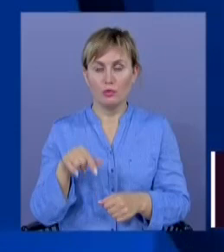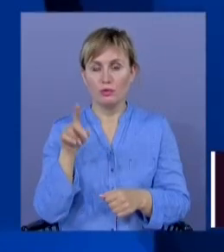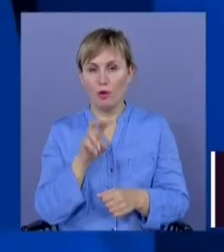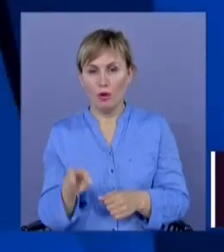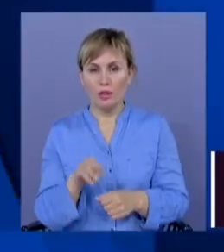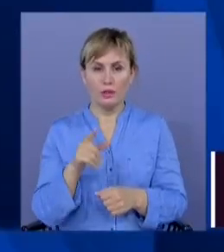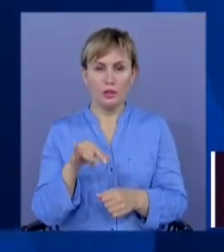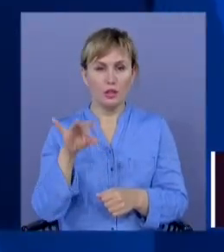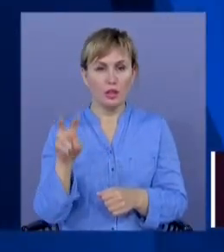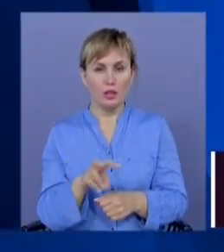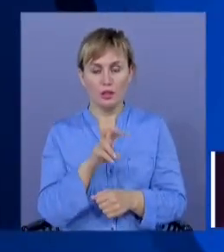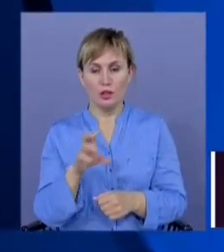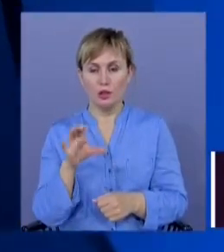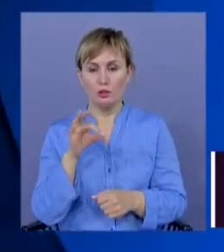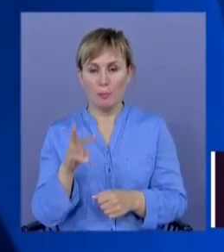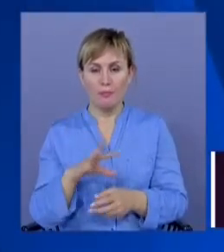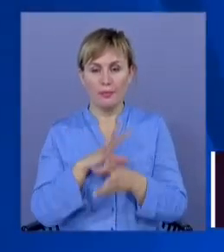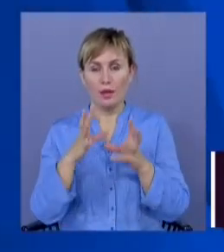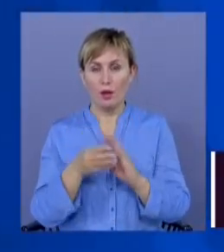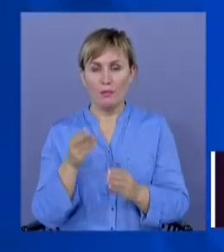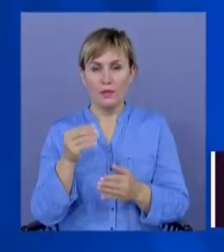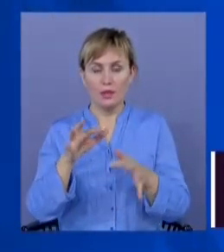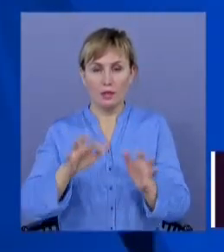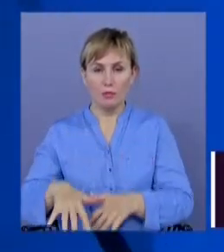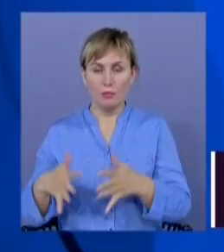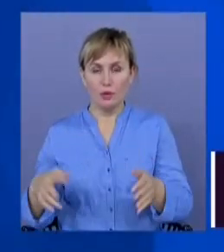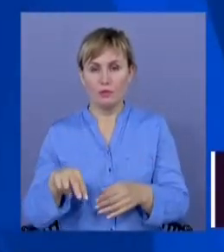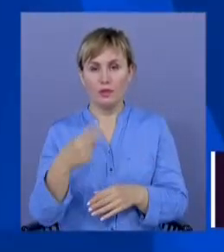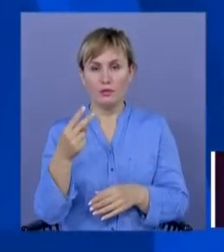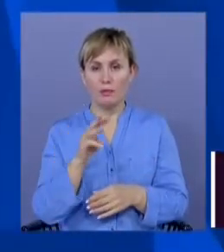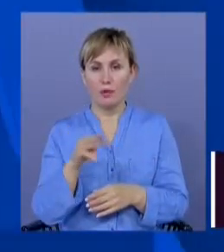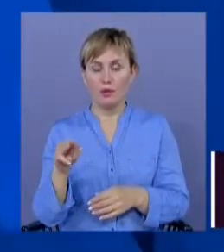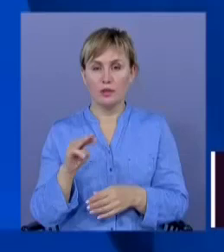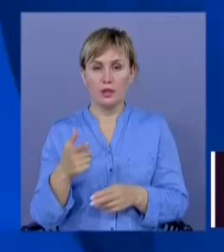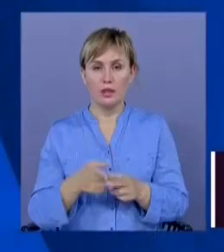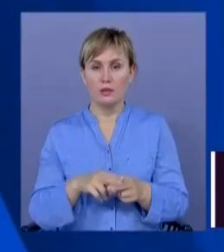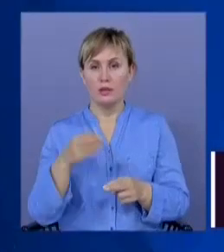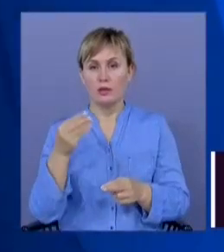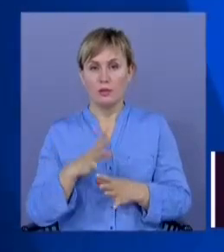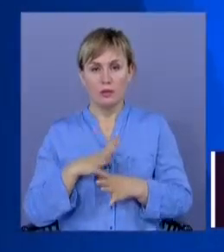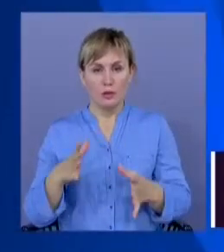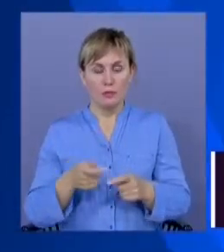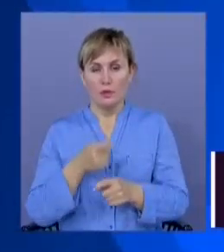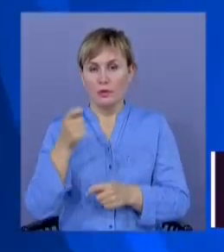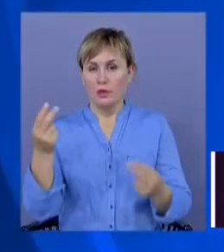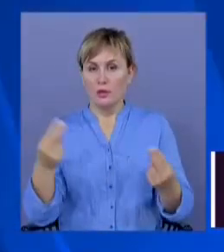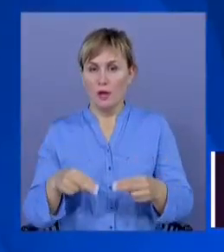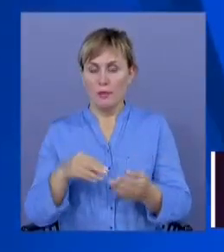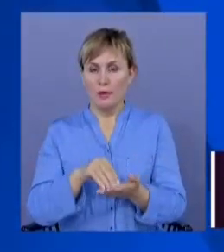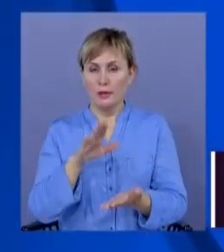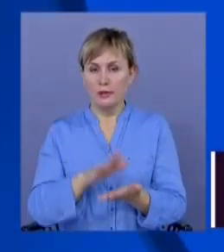тенге и кыргызскими сомами. В общей сложности изъято больше 22 миллионов тенге. Эти деньги не были заявлены в таможенной